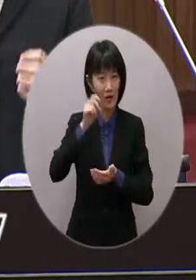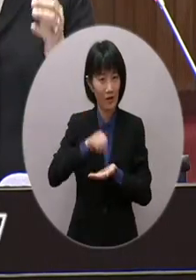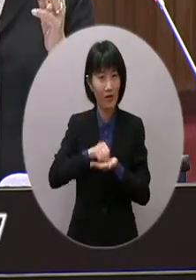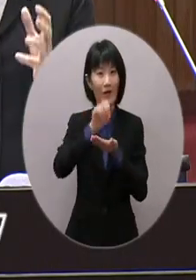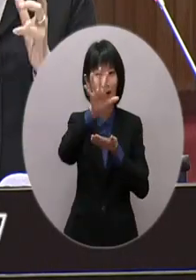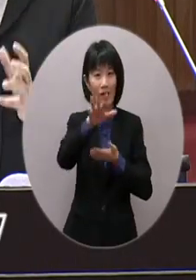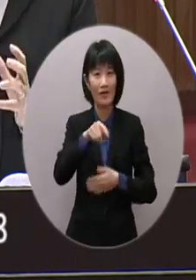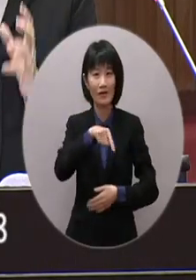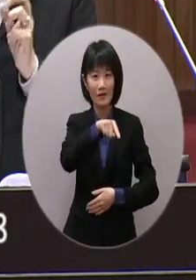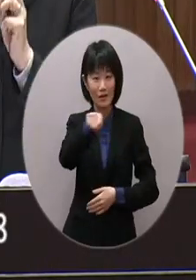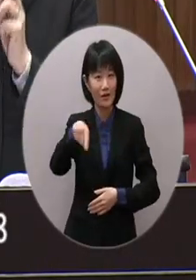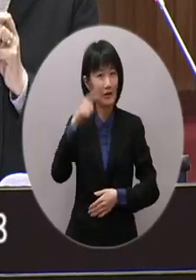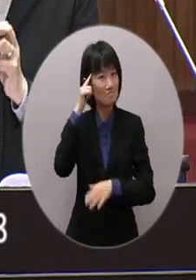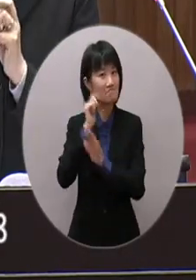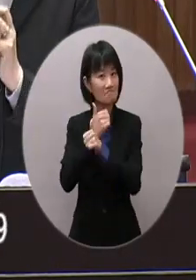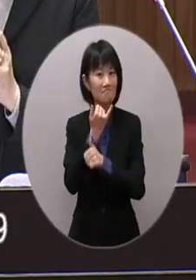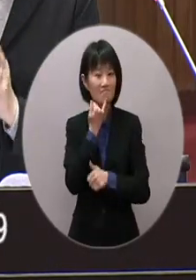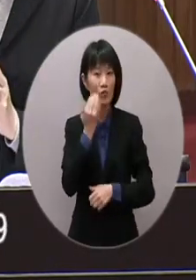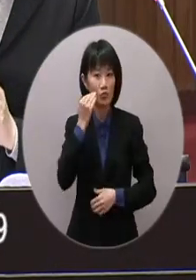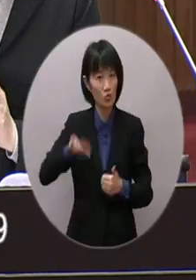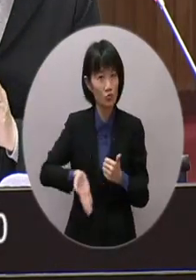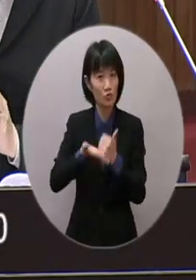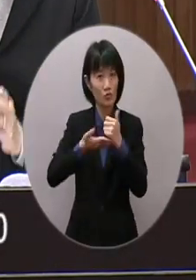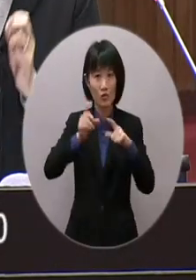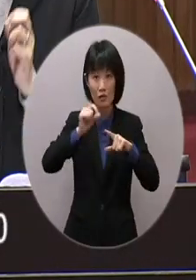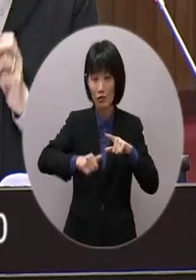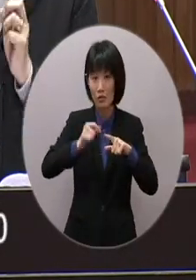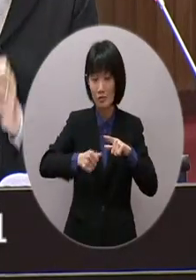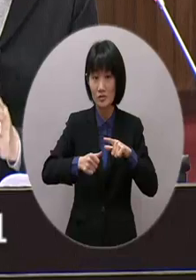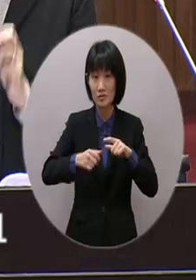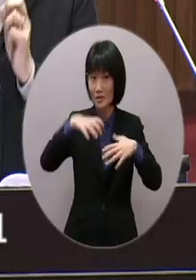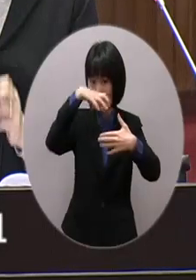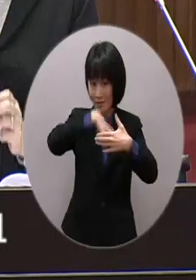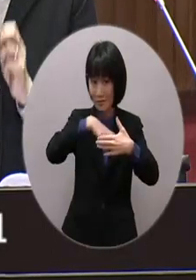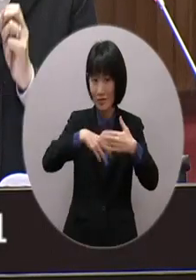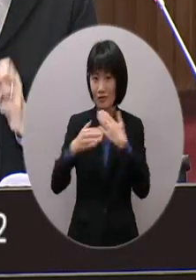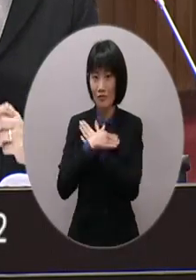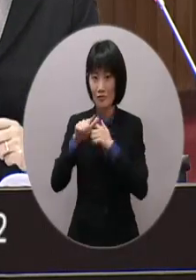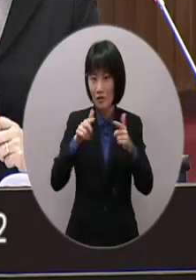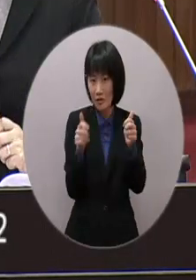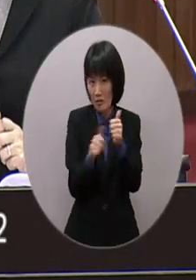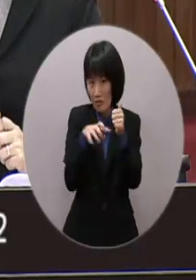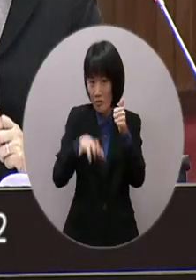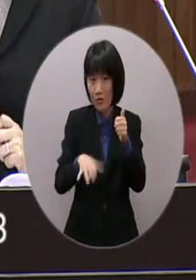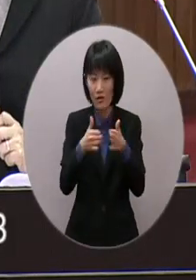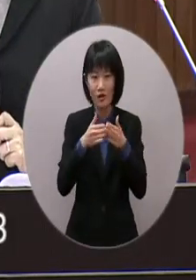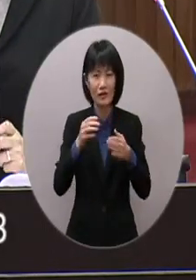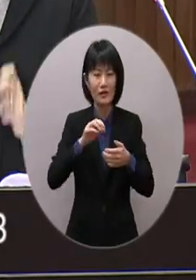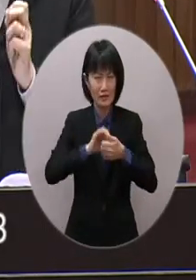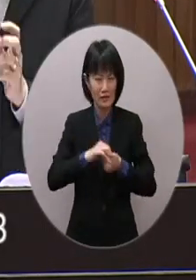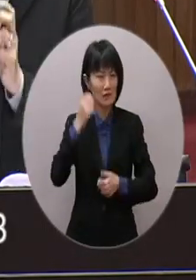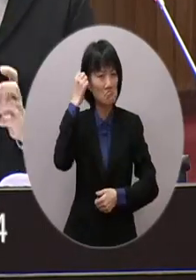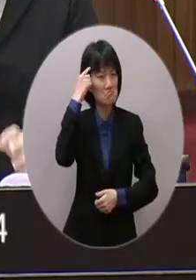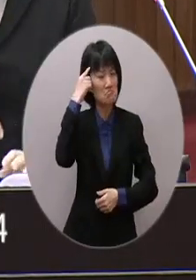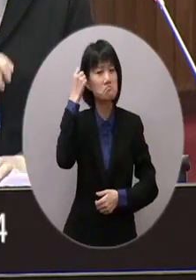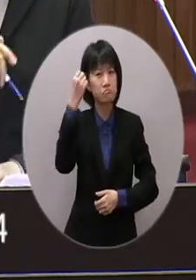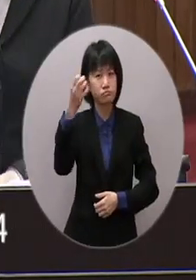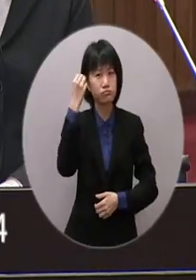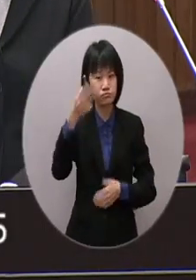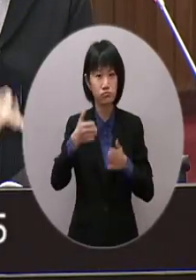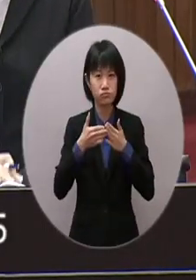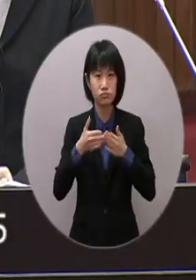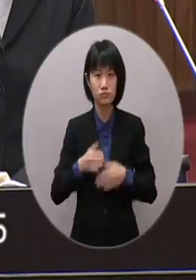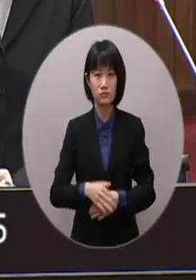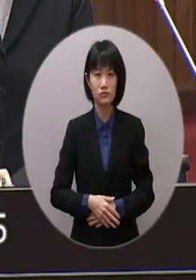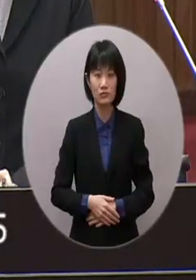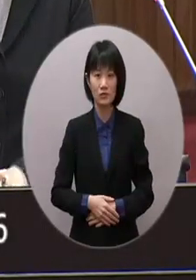考，就是说我们如果要鼓励企业来做这件事情，我们一定要走出一个新的一个模式。那其实这个部分是